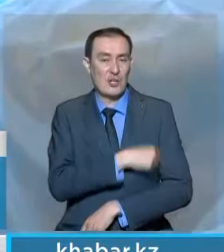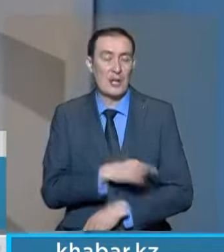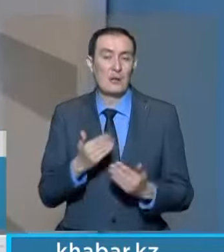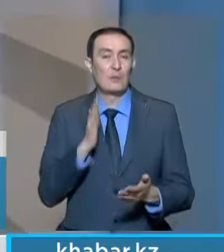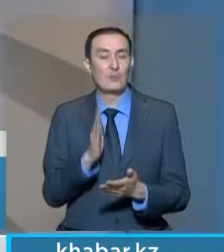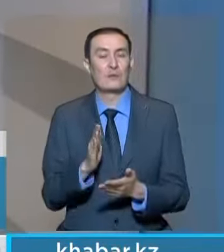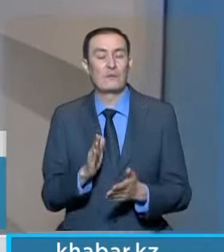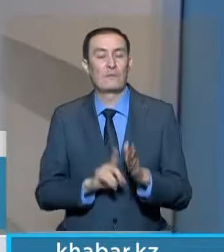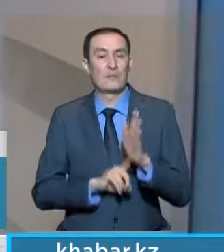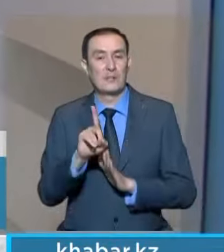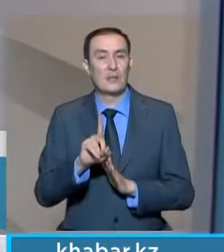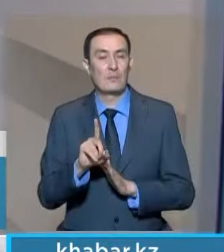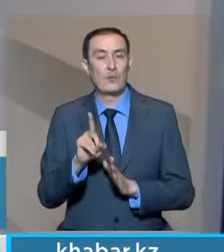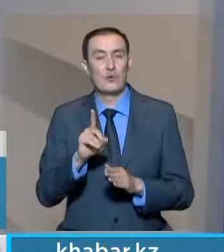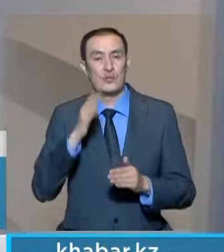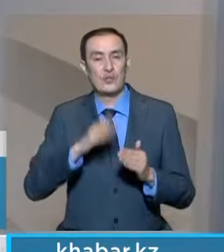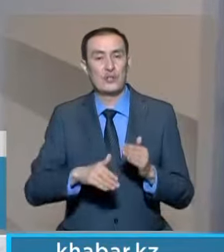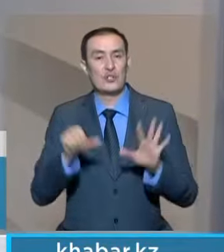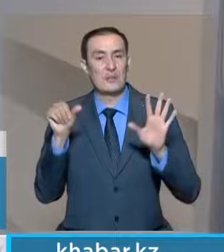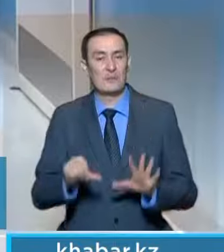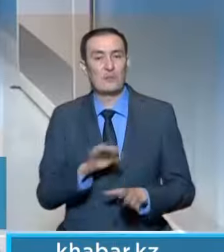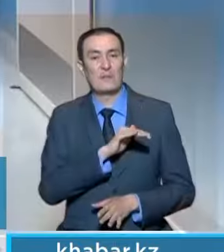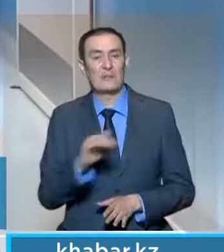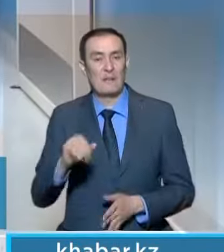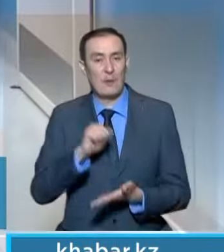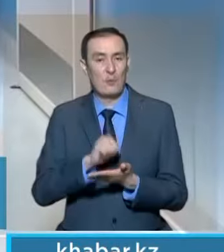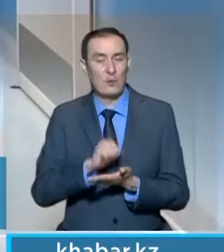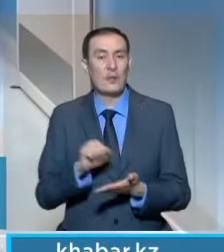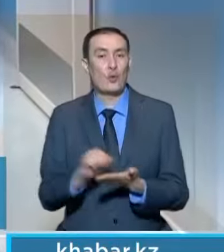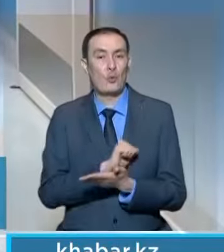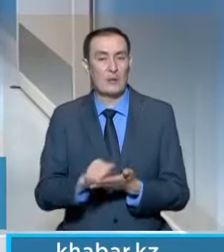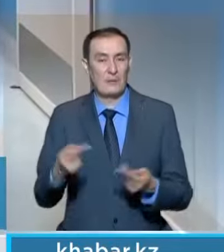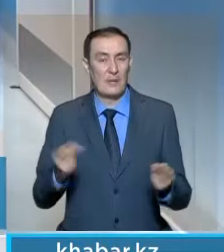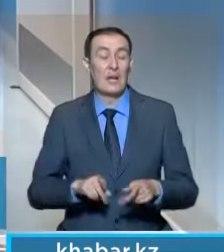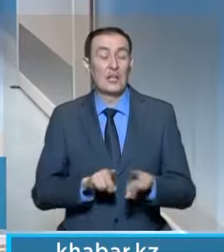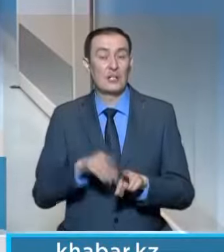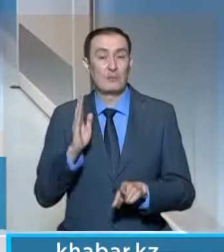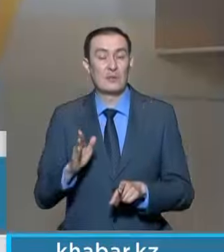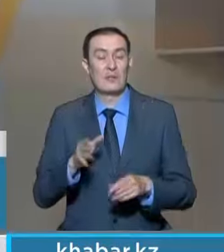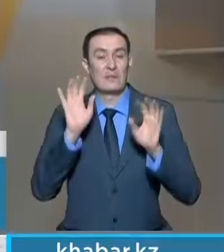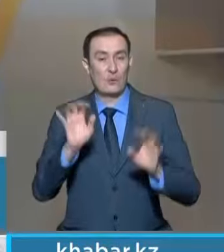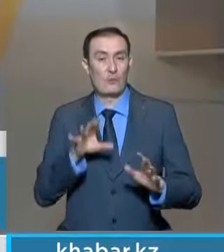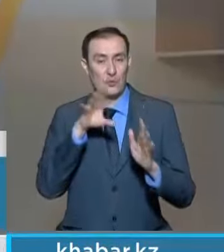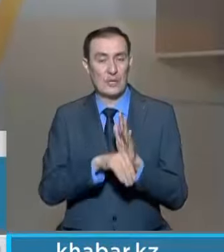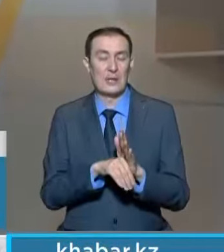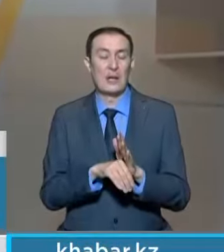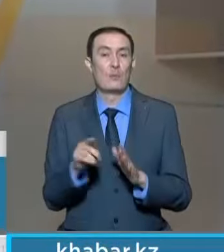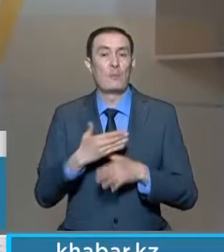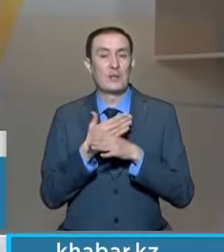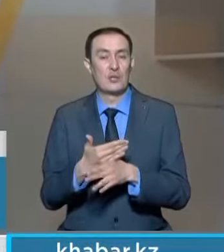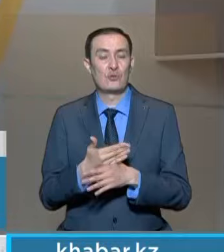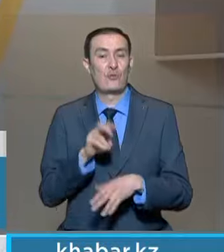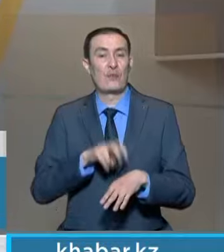Она будет введена в действие по истечении полугода после официального опубликования документа. Также закон будет включать в себя себя меры по